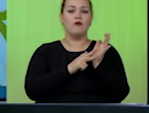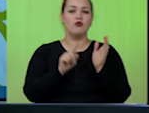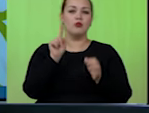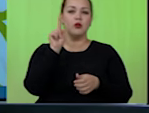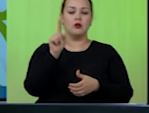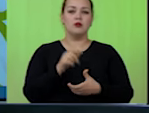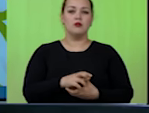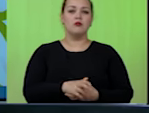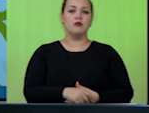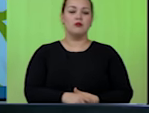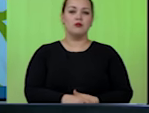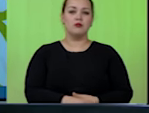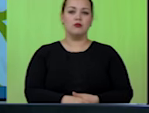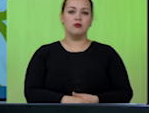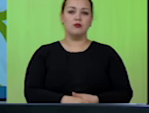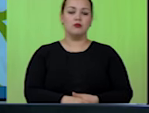9781?